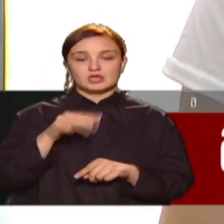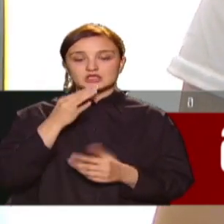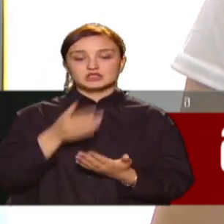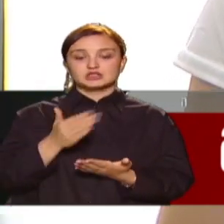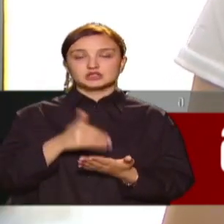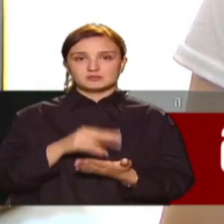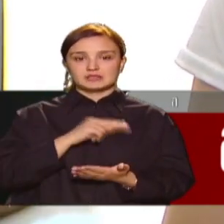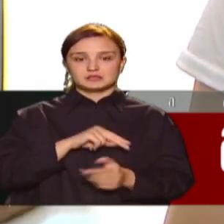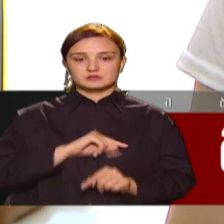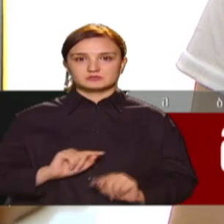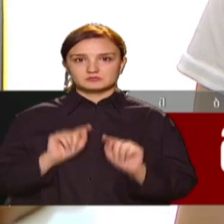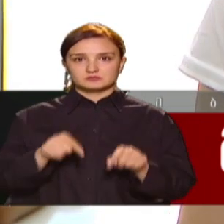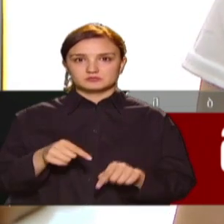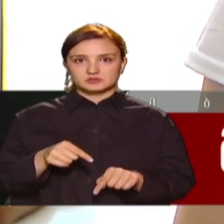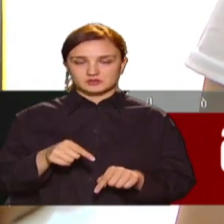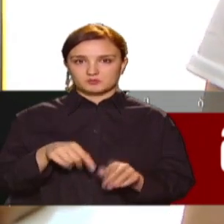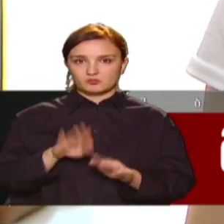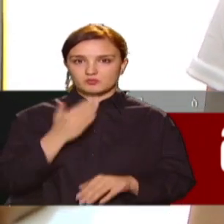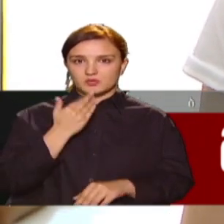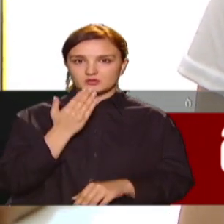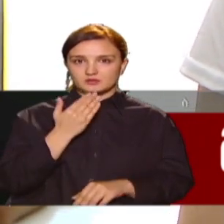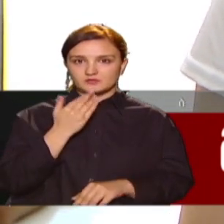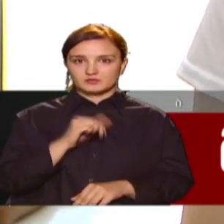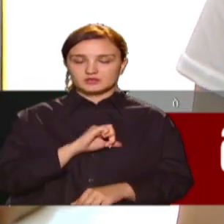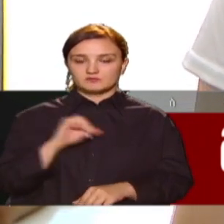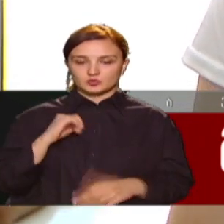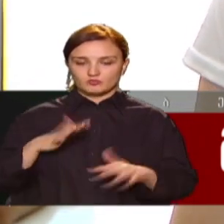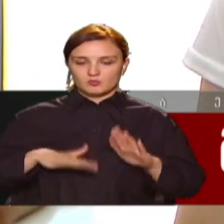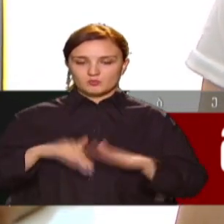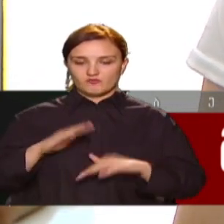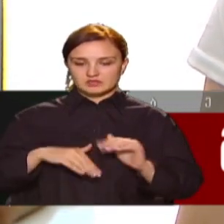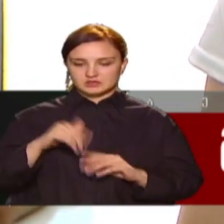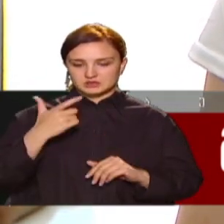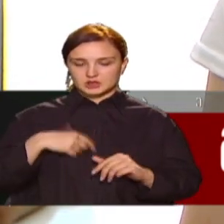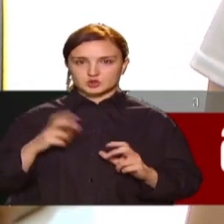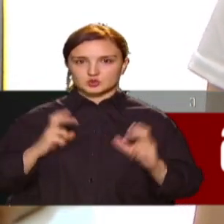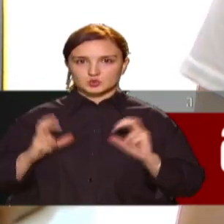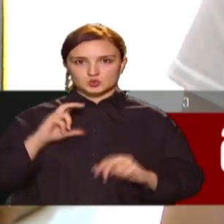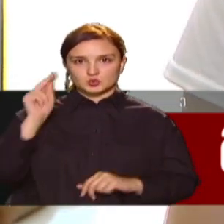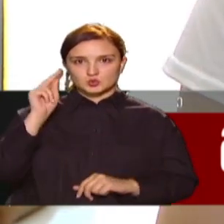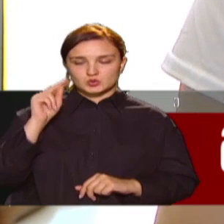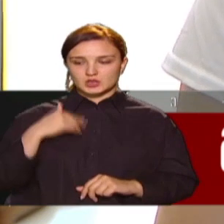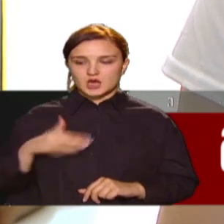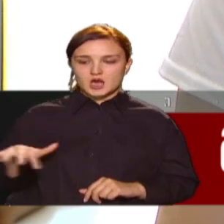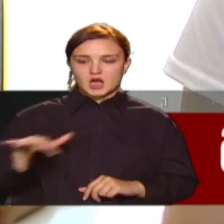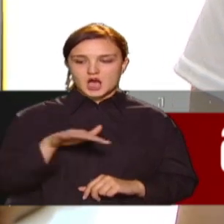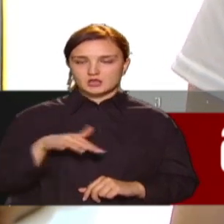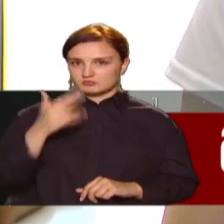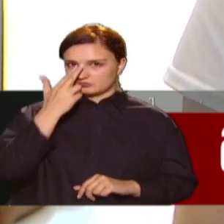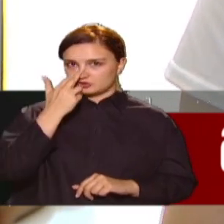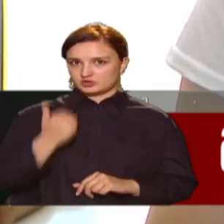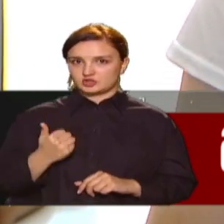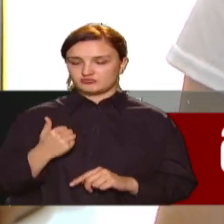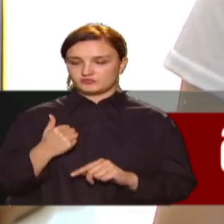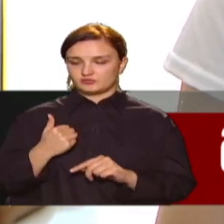de ta sac me bishem de mart i viarista, tuito nu că profesorul student im zadar ris, im garimus și cios,